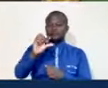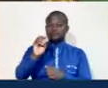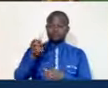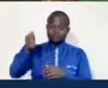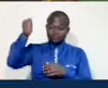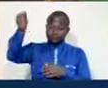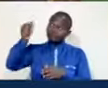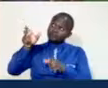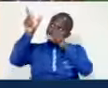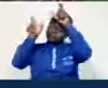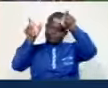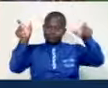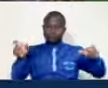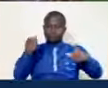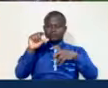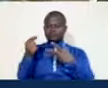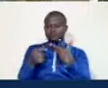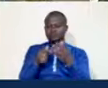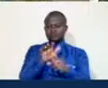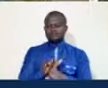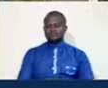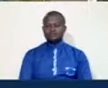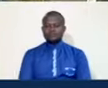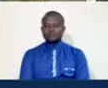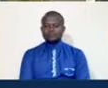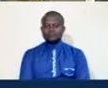Rwanda, n'ibindi byinshi.